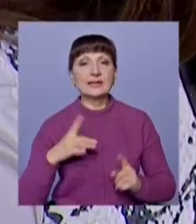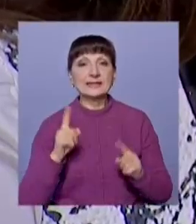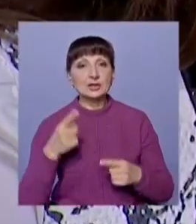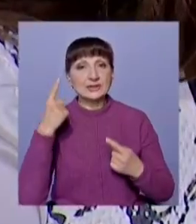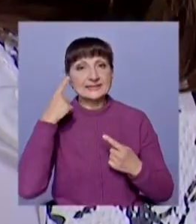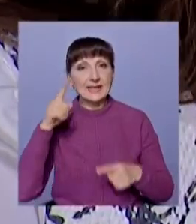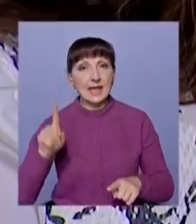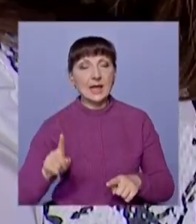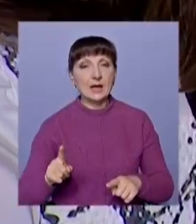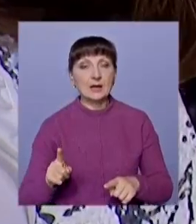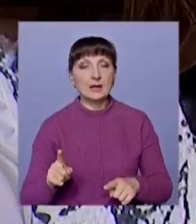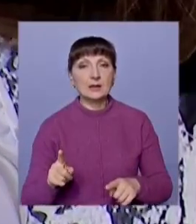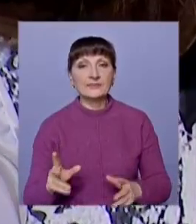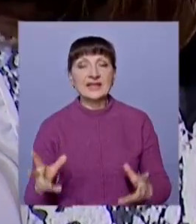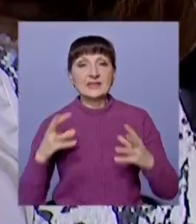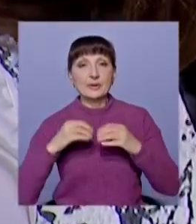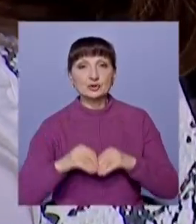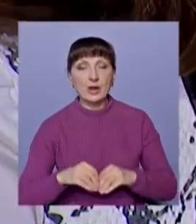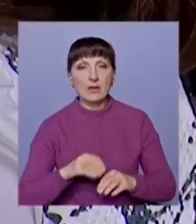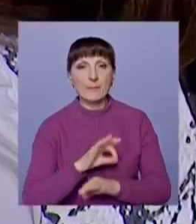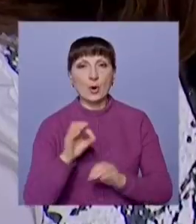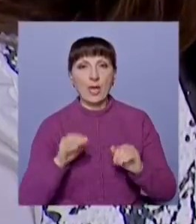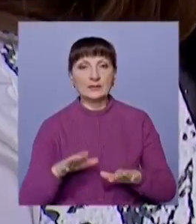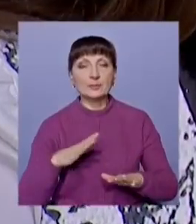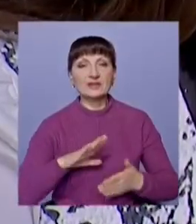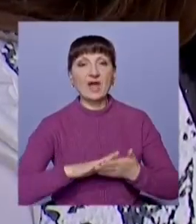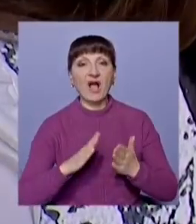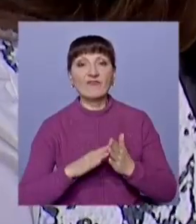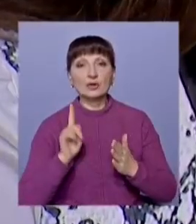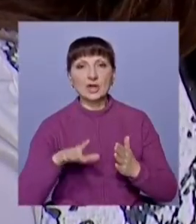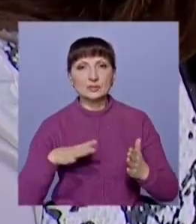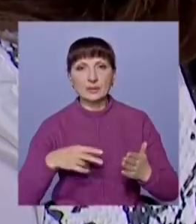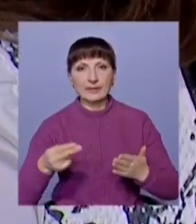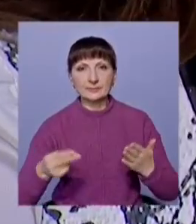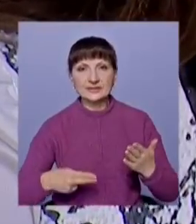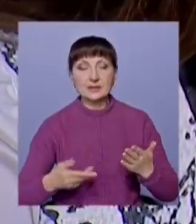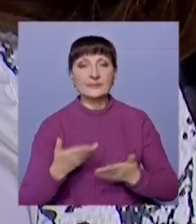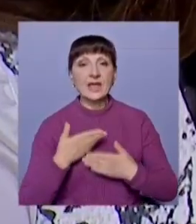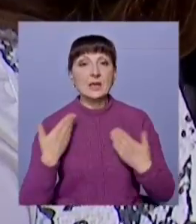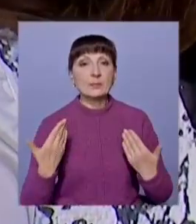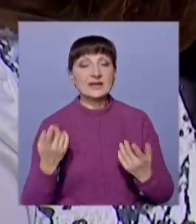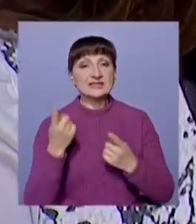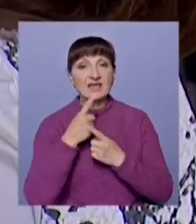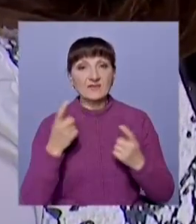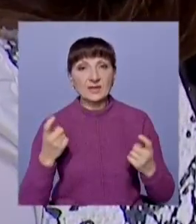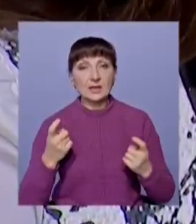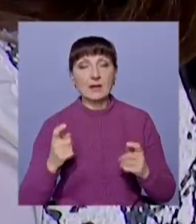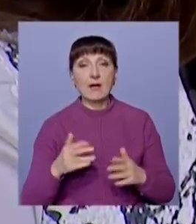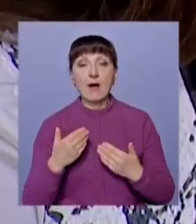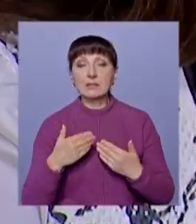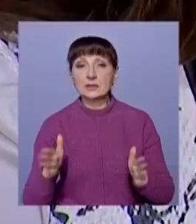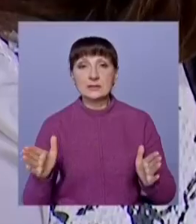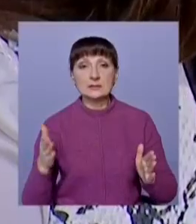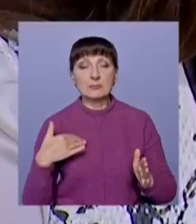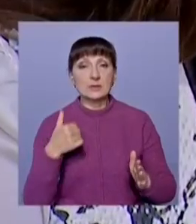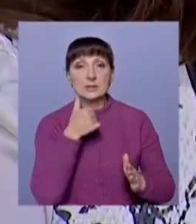идея сопряжения данных проектов, да, даже договор соответствующий был подписан. Да. Вот, и мы заявили, да, в принципе, открыто, и